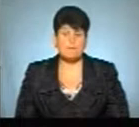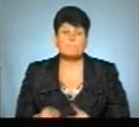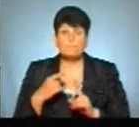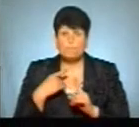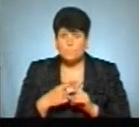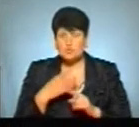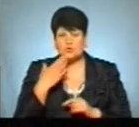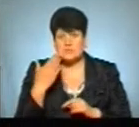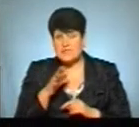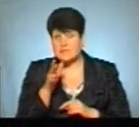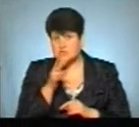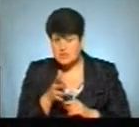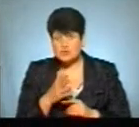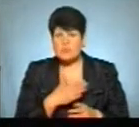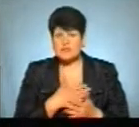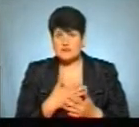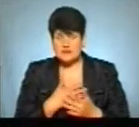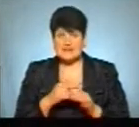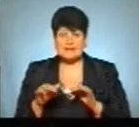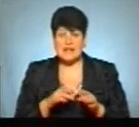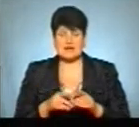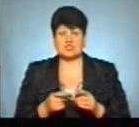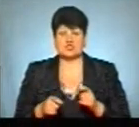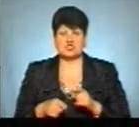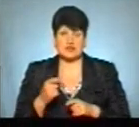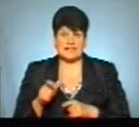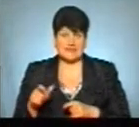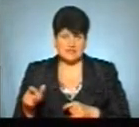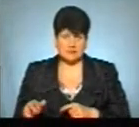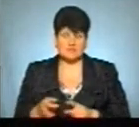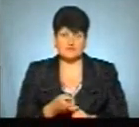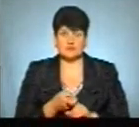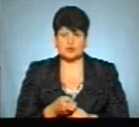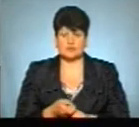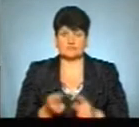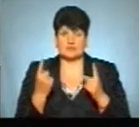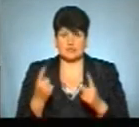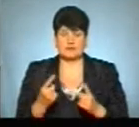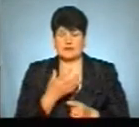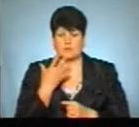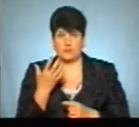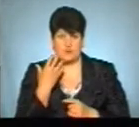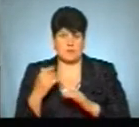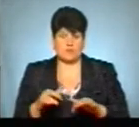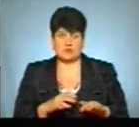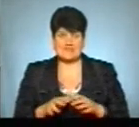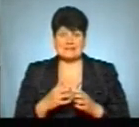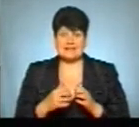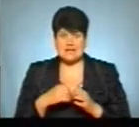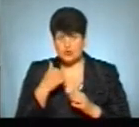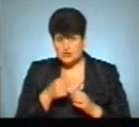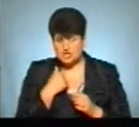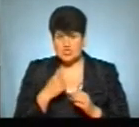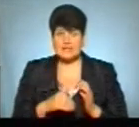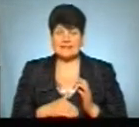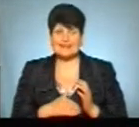останнім часом активізувалася діяльність шкідників. В зв'язку з глобальними тепловими процесами, все-таки середньорічні температури,